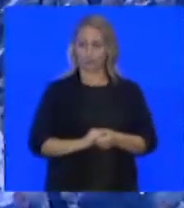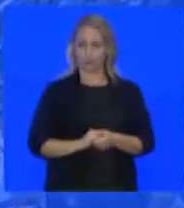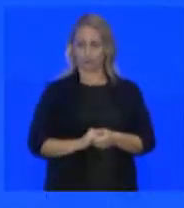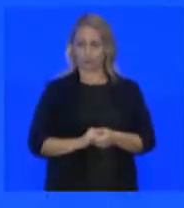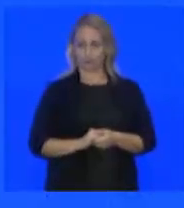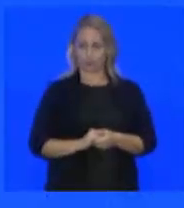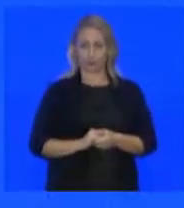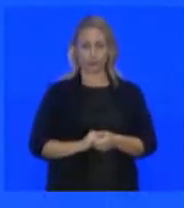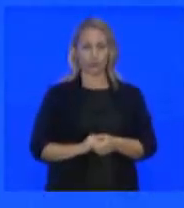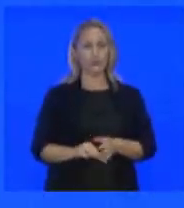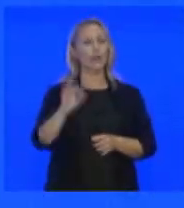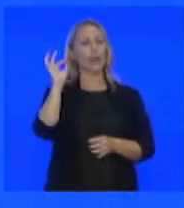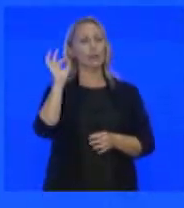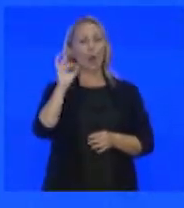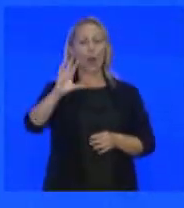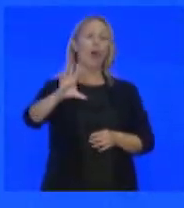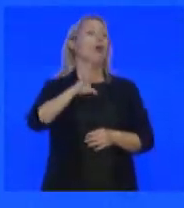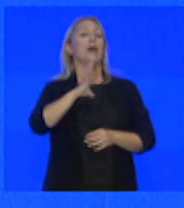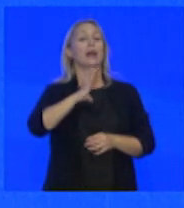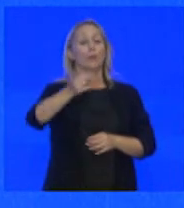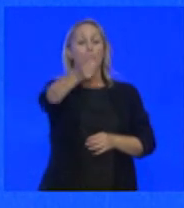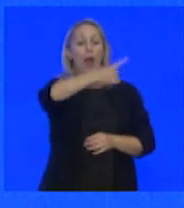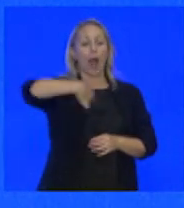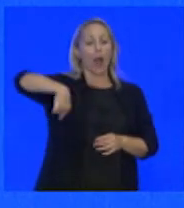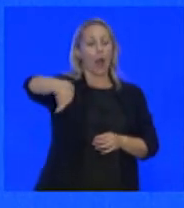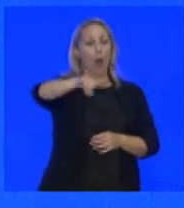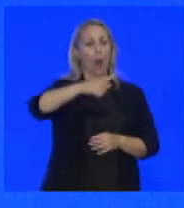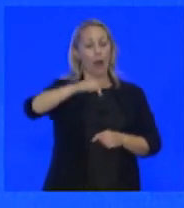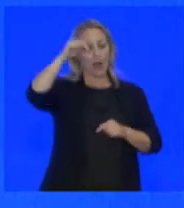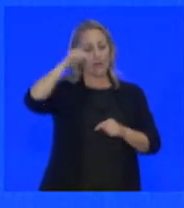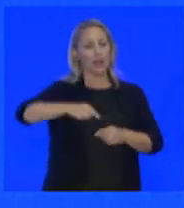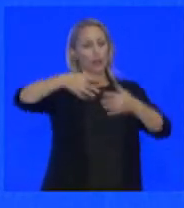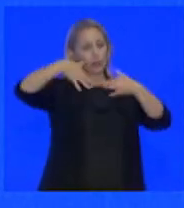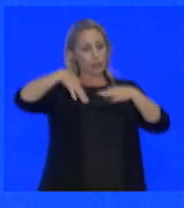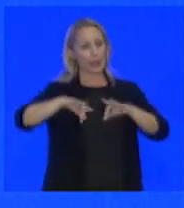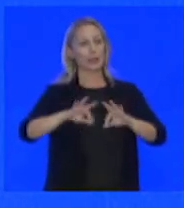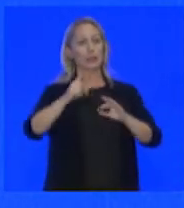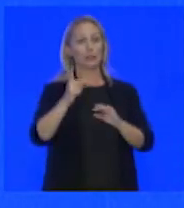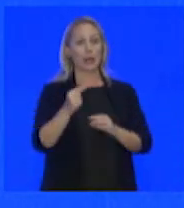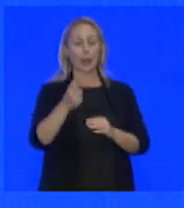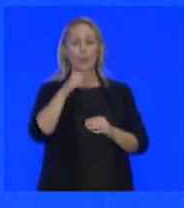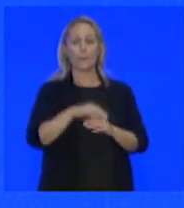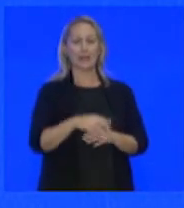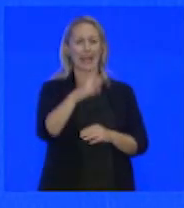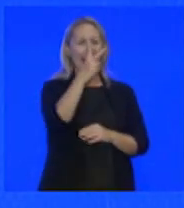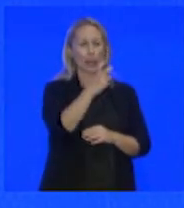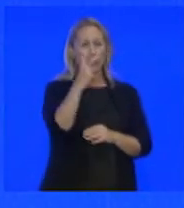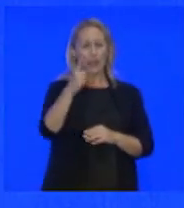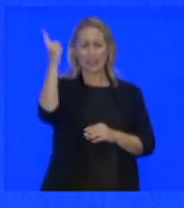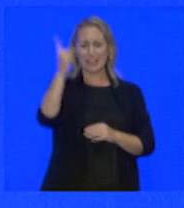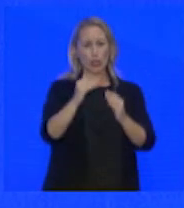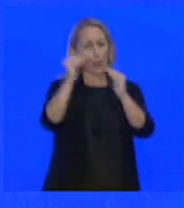Ώστε τα εκαθαριστικά όλων να είναι από φέτος και όχι από το 2020, κατά μέσο όρο 22%